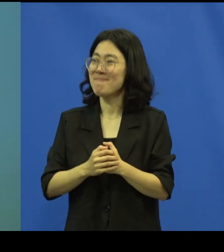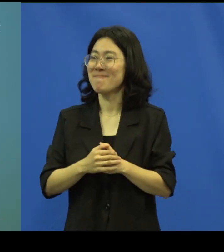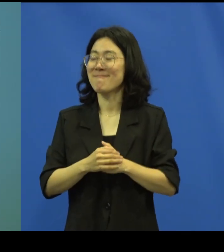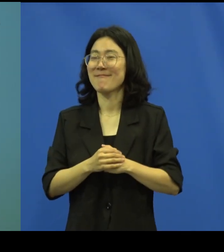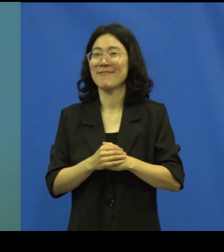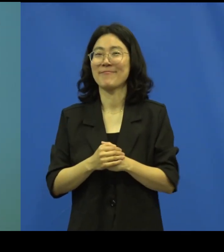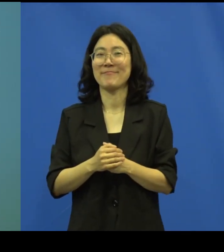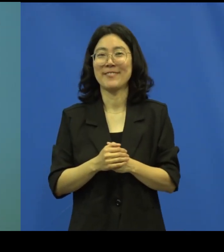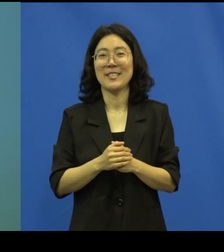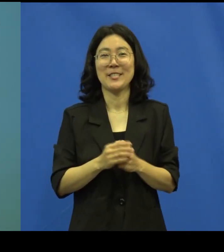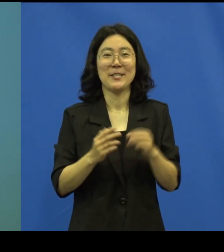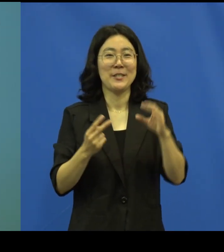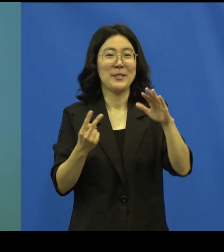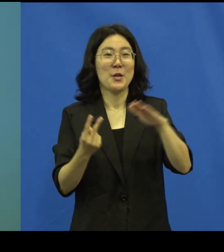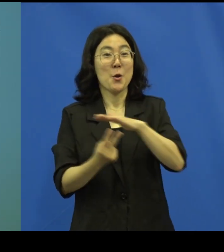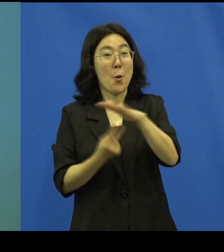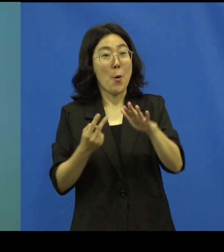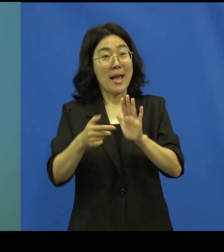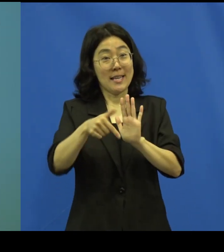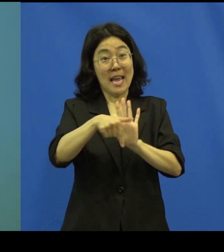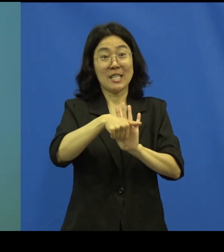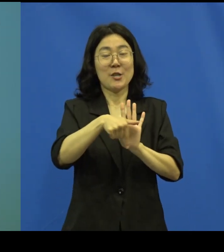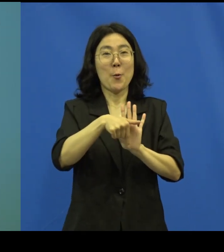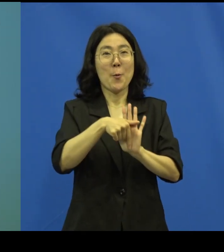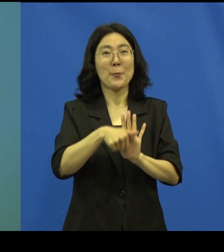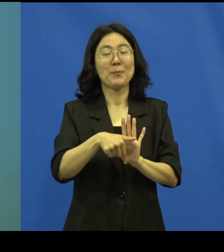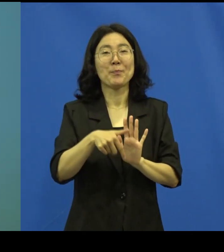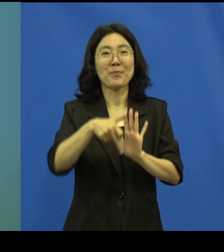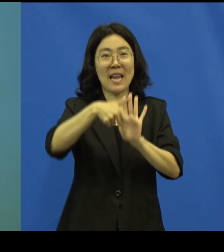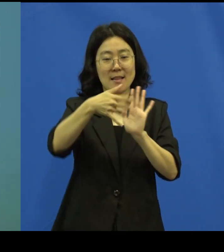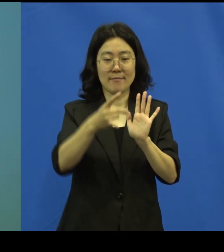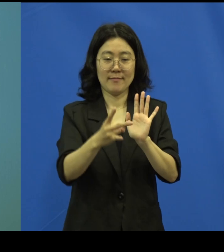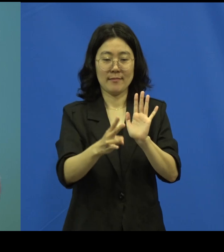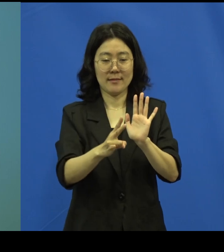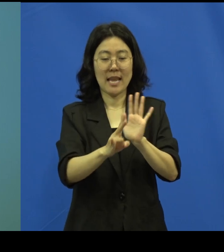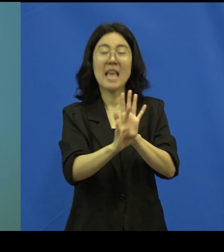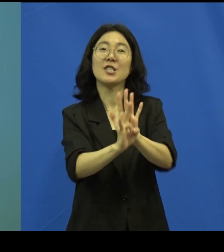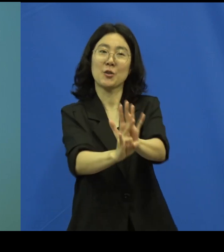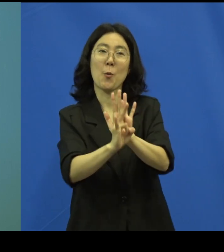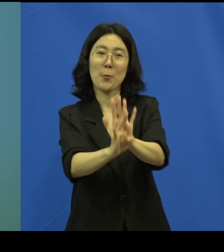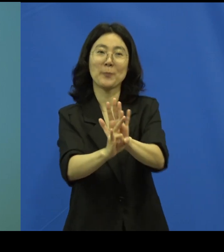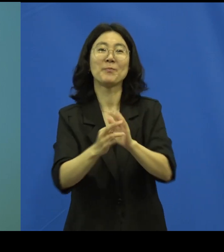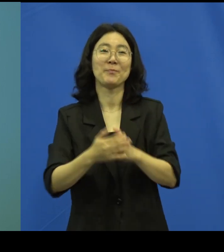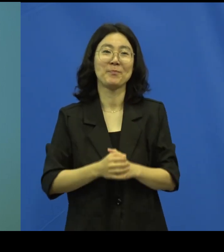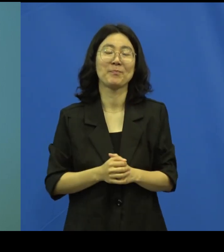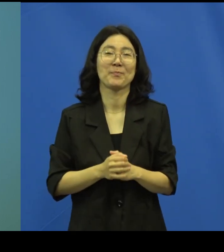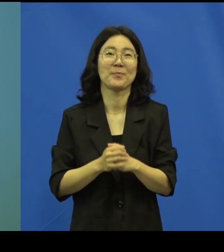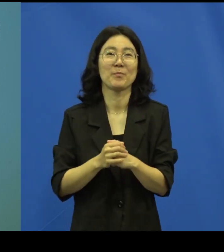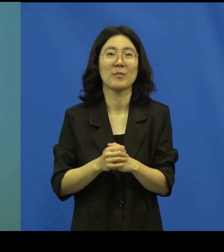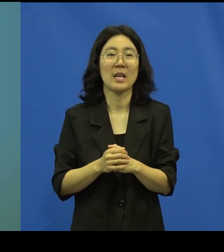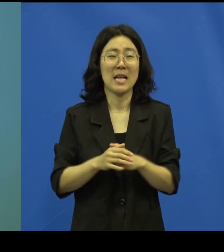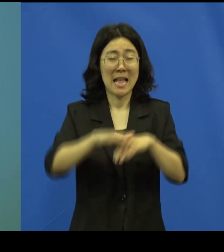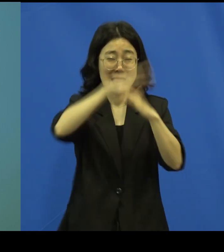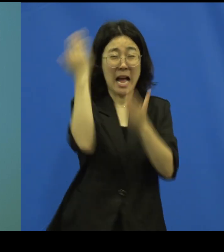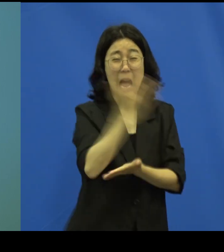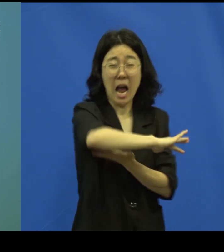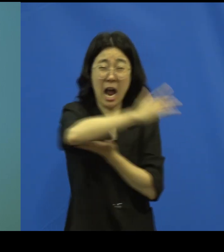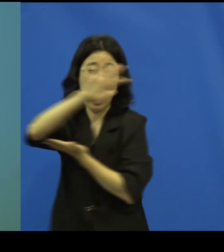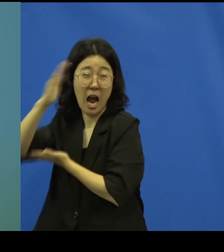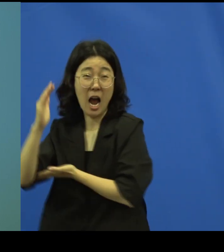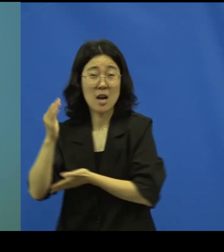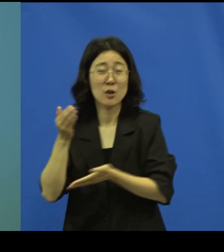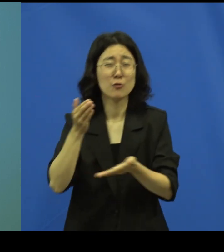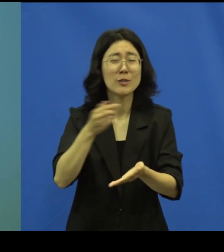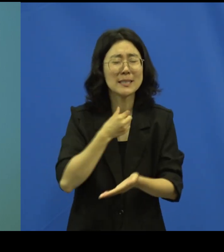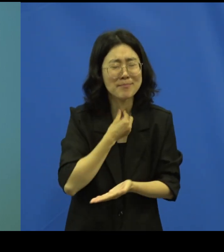자, 요한계시록을 제가 살펴보고 있는데요. 요한계시록을 다 살펴볼 수는 없는데 이제 요한계시록의